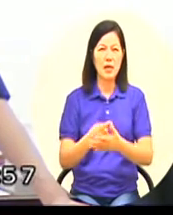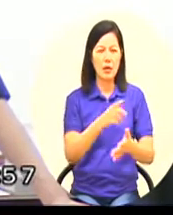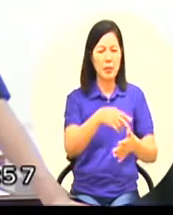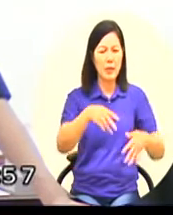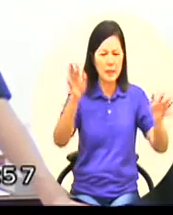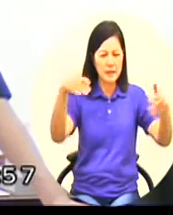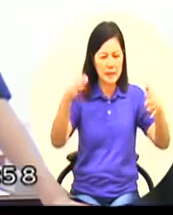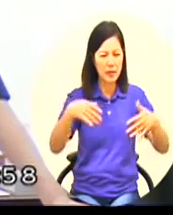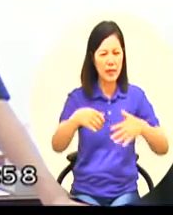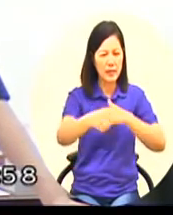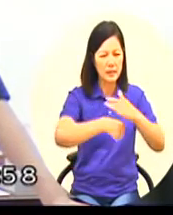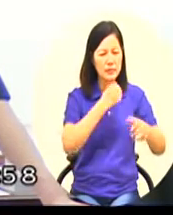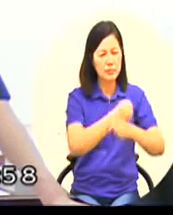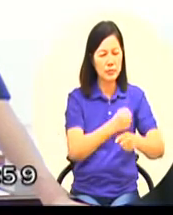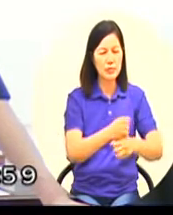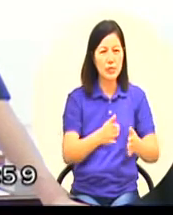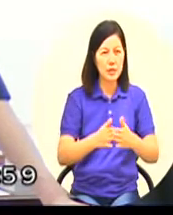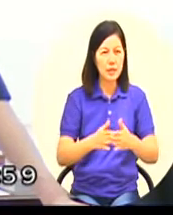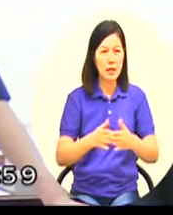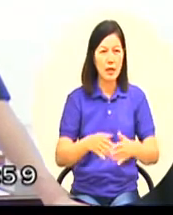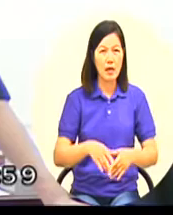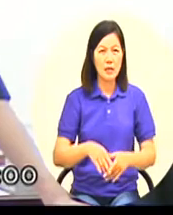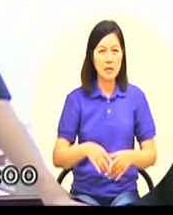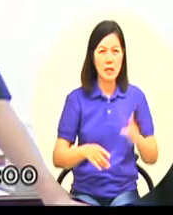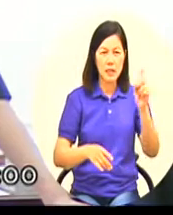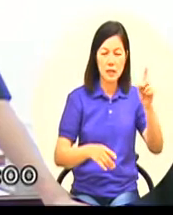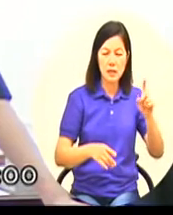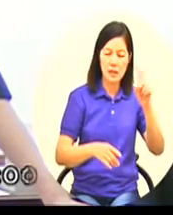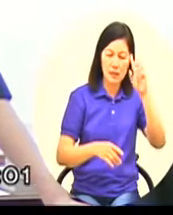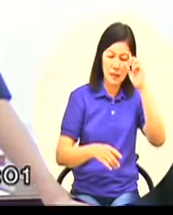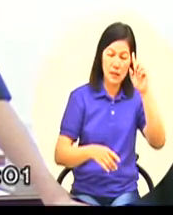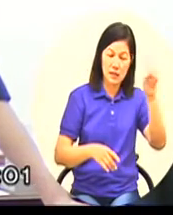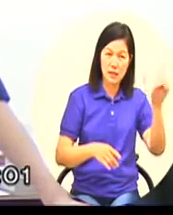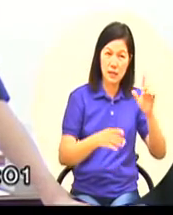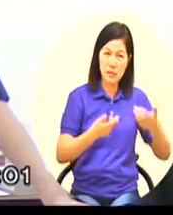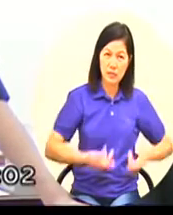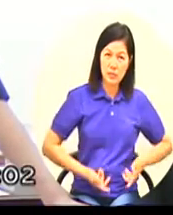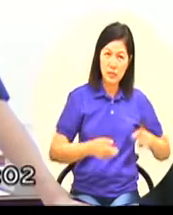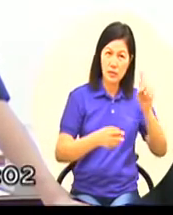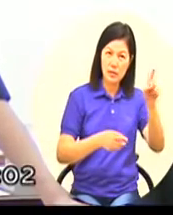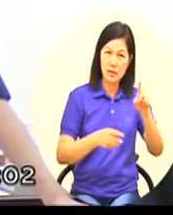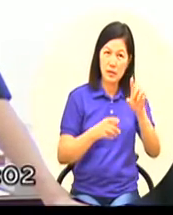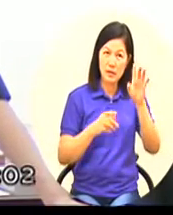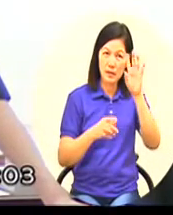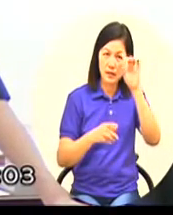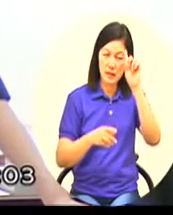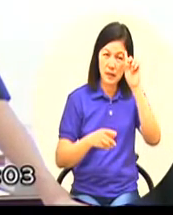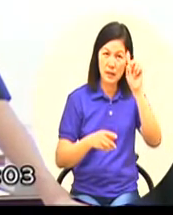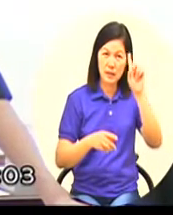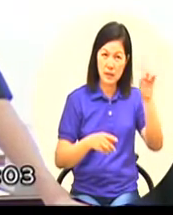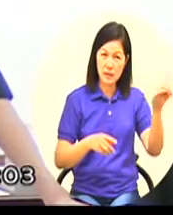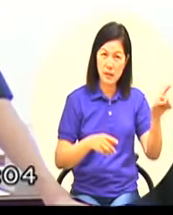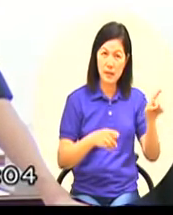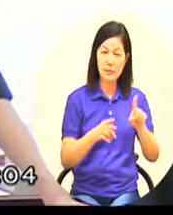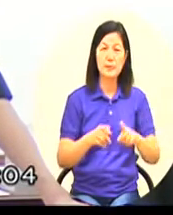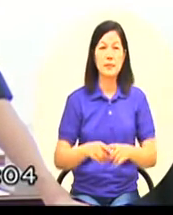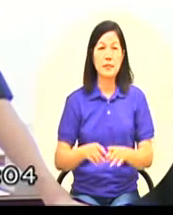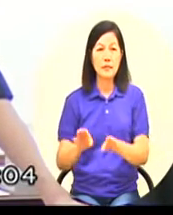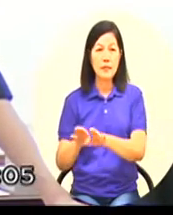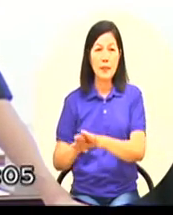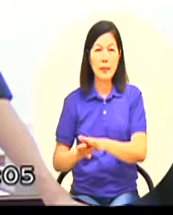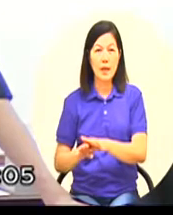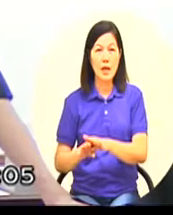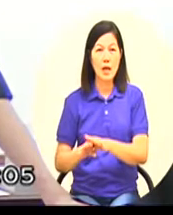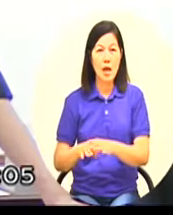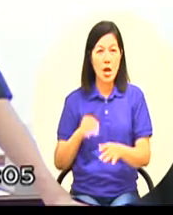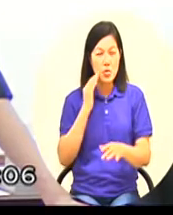为大家都知道一例一休势在必行，不管他哪个行业。后来我做了一个统计，平均14个员工要多请